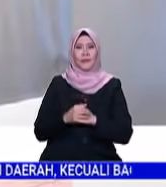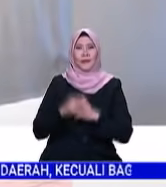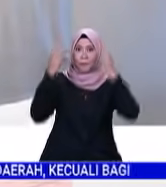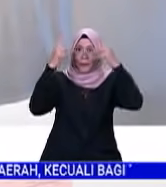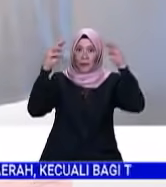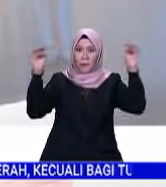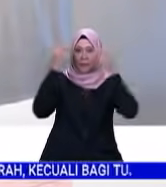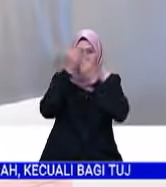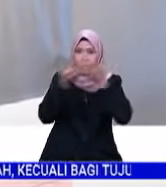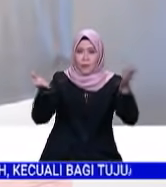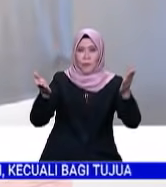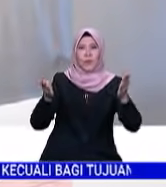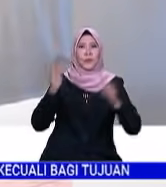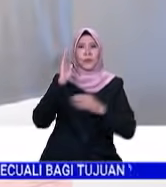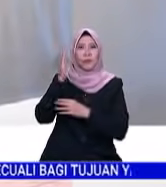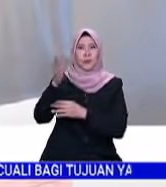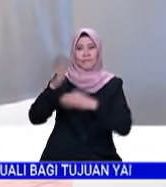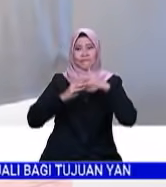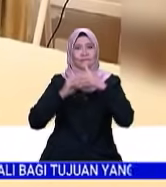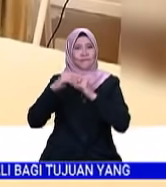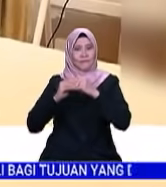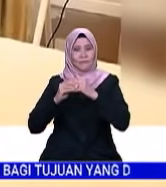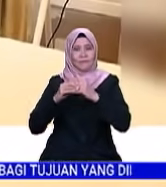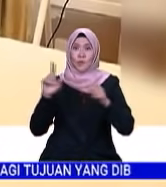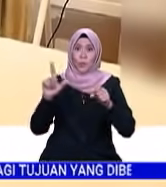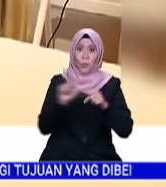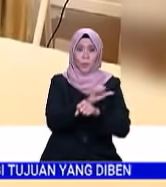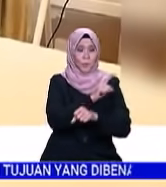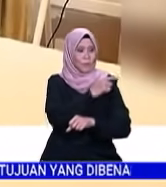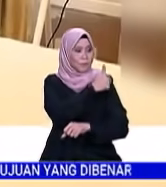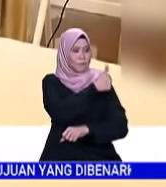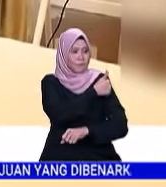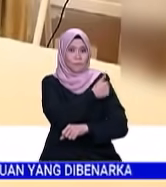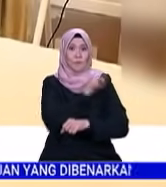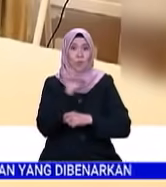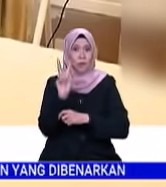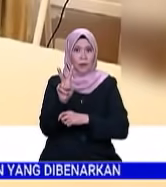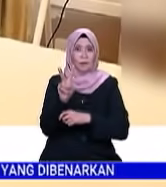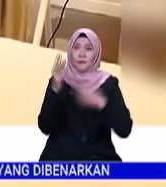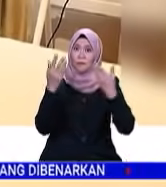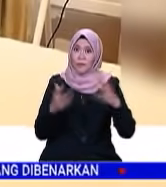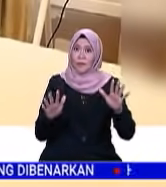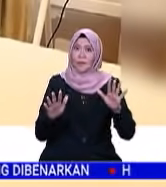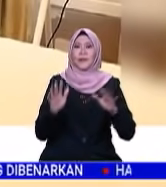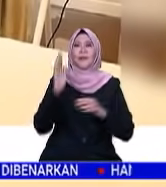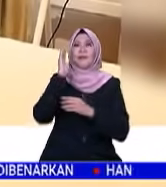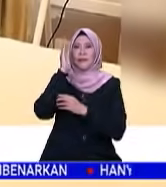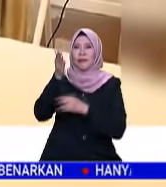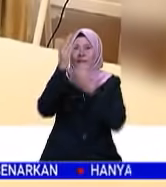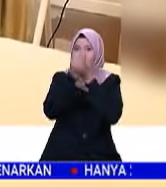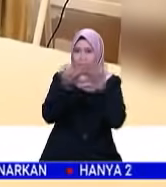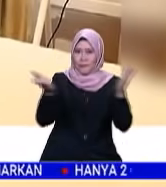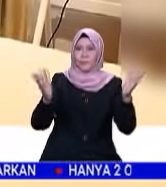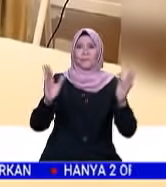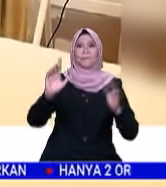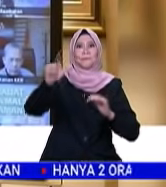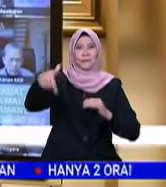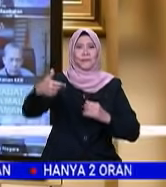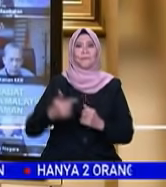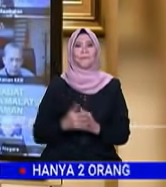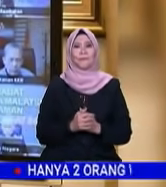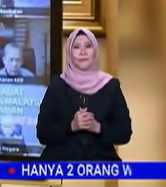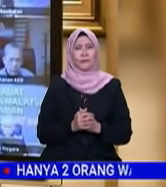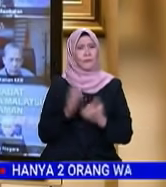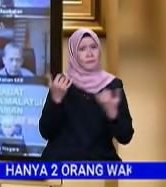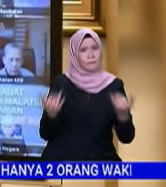memaklumkan kelonggaran kepada individu yang telah lengkap vaksinasi akan diumumkan dalam masa terdekat. Perincian